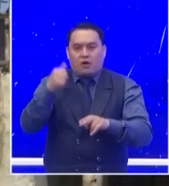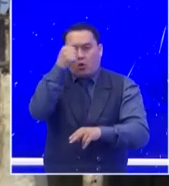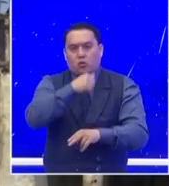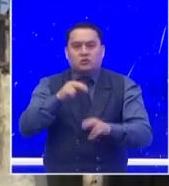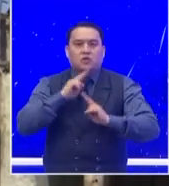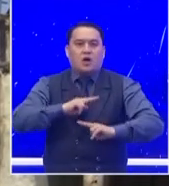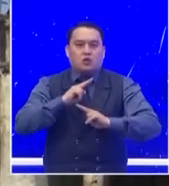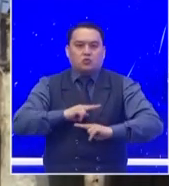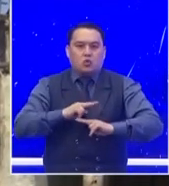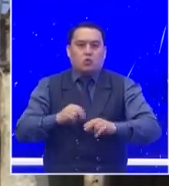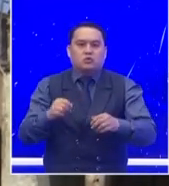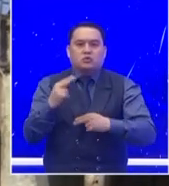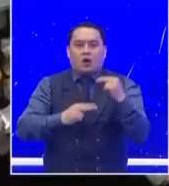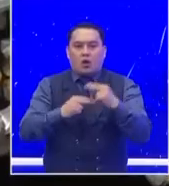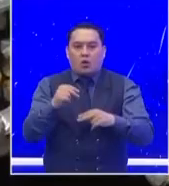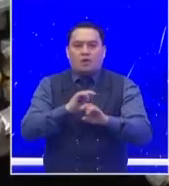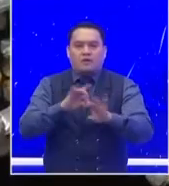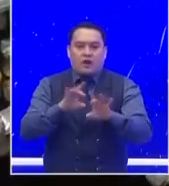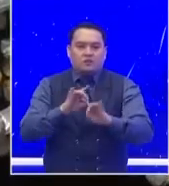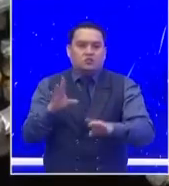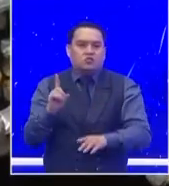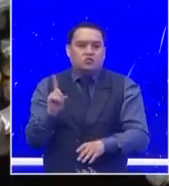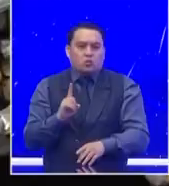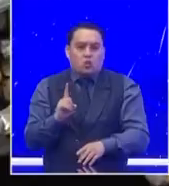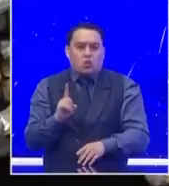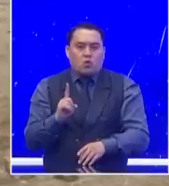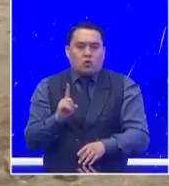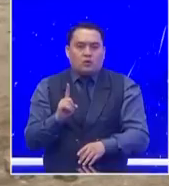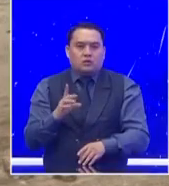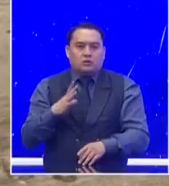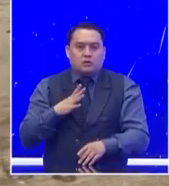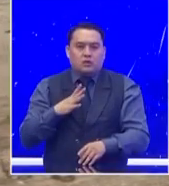сотрудники районного отдела строительства уверяют, работы завершатся намного раньше.